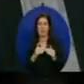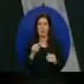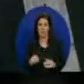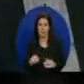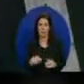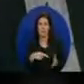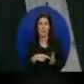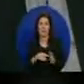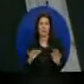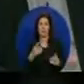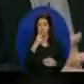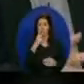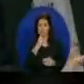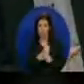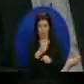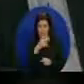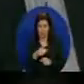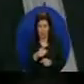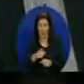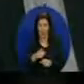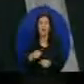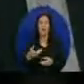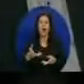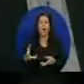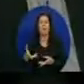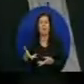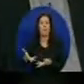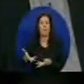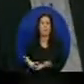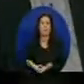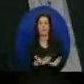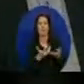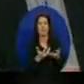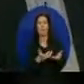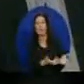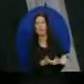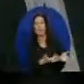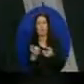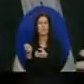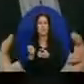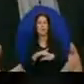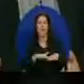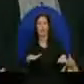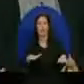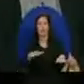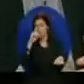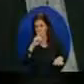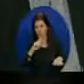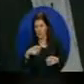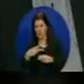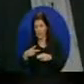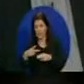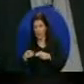לראות גם בתמונות הרקע, זה שמפנים אדמה מזוהמת, יטפלו בה, ינקו אותה ואז יחזרו אותה.